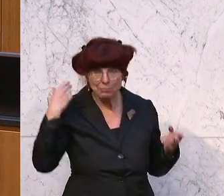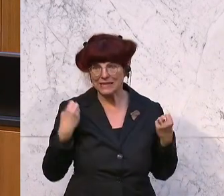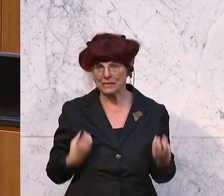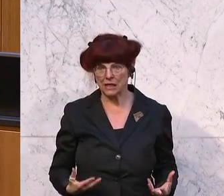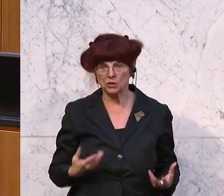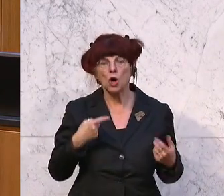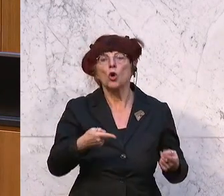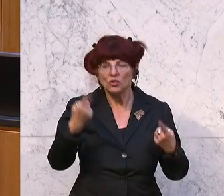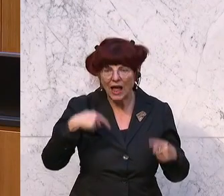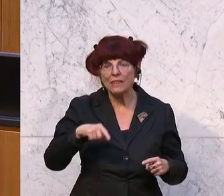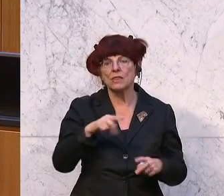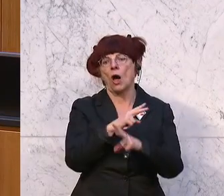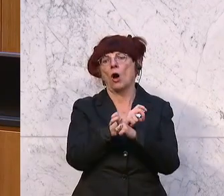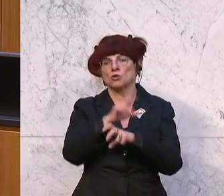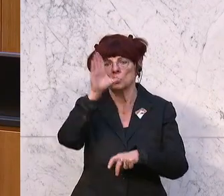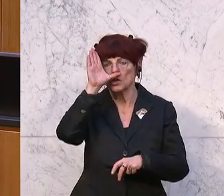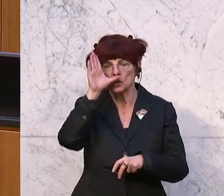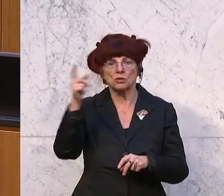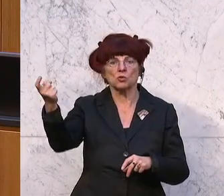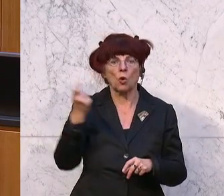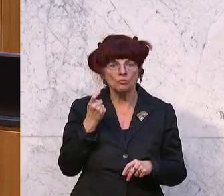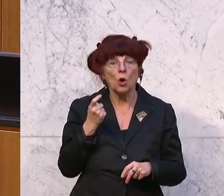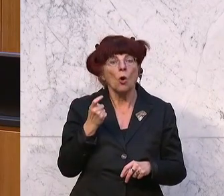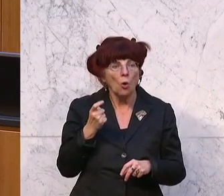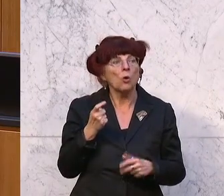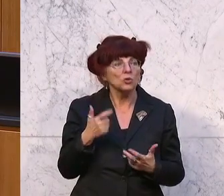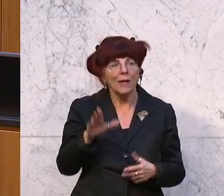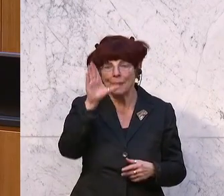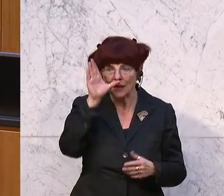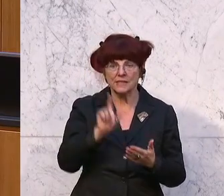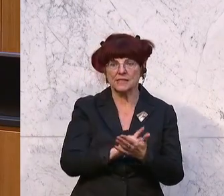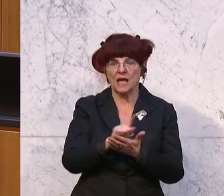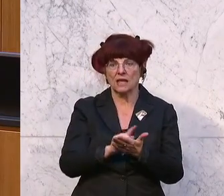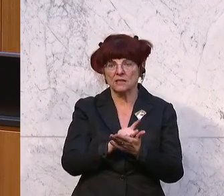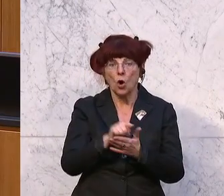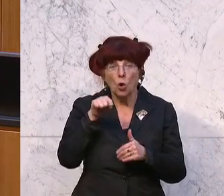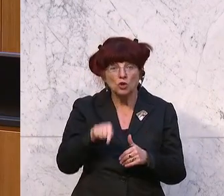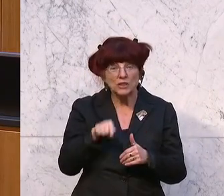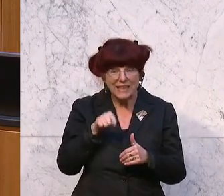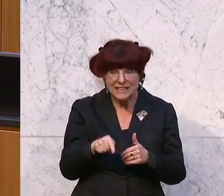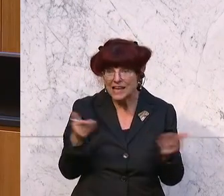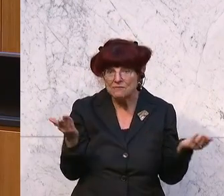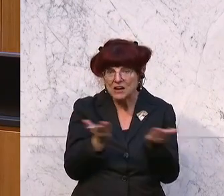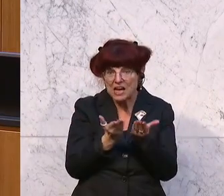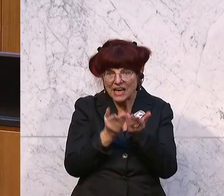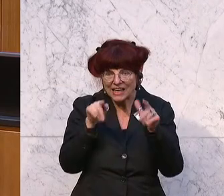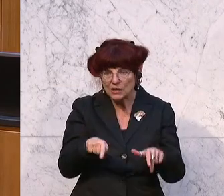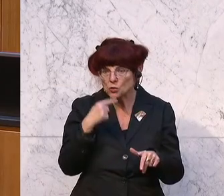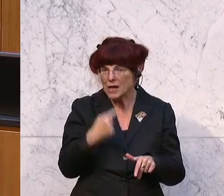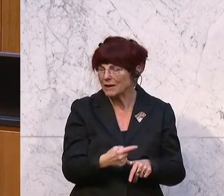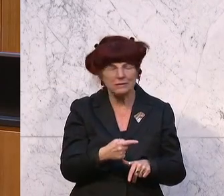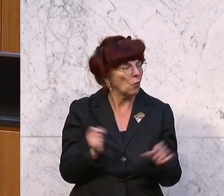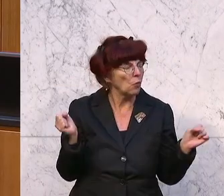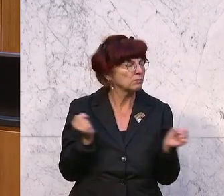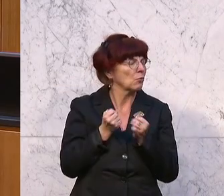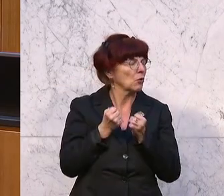der Weg in den Austrofaschismus und in die Nazizeit. Und diesen Vergleich hier anzustellen, ist absolut unsäglich. Dass er